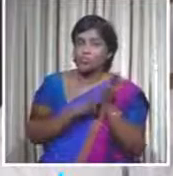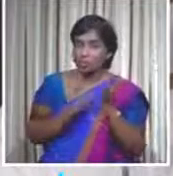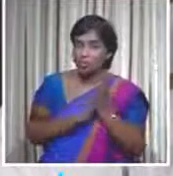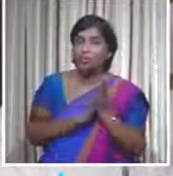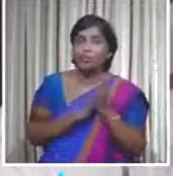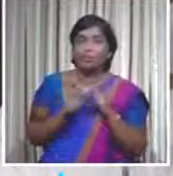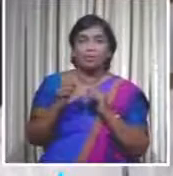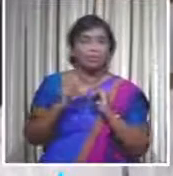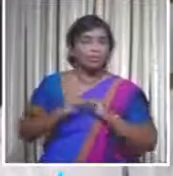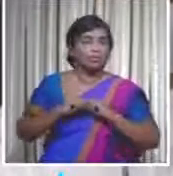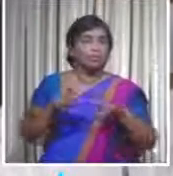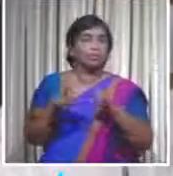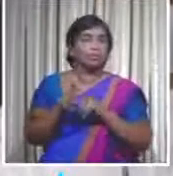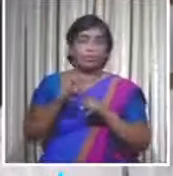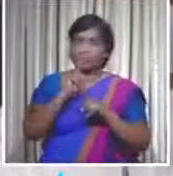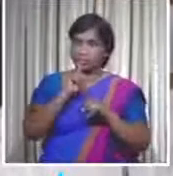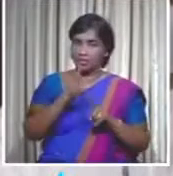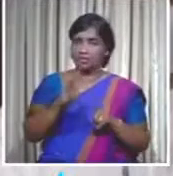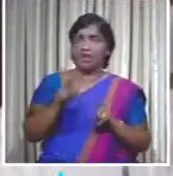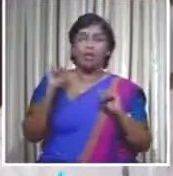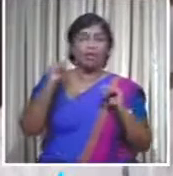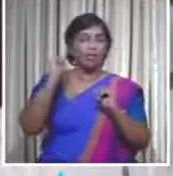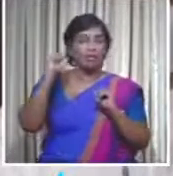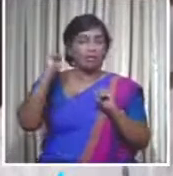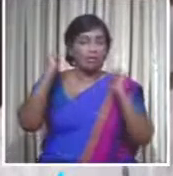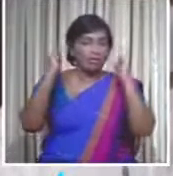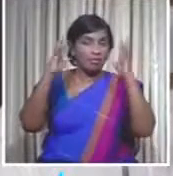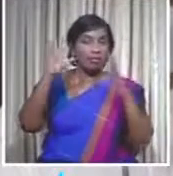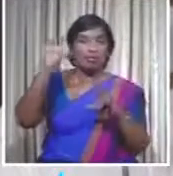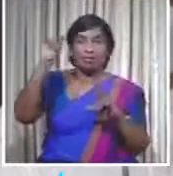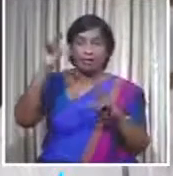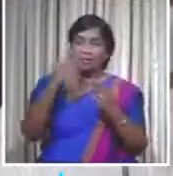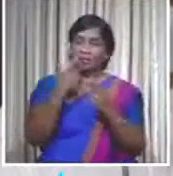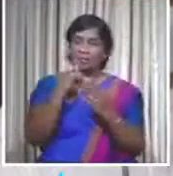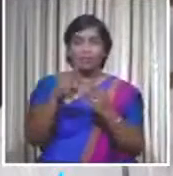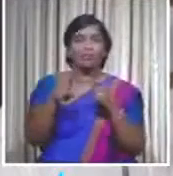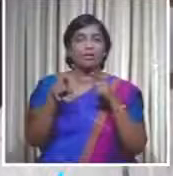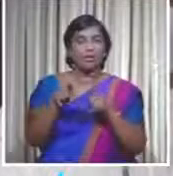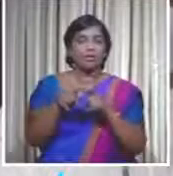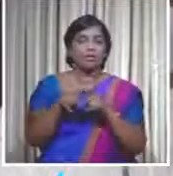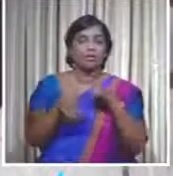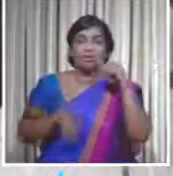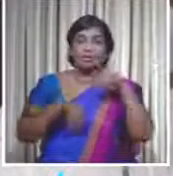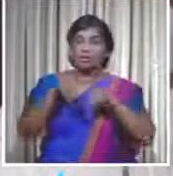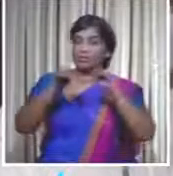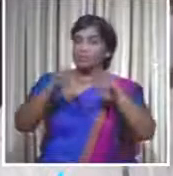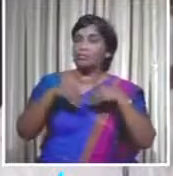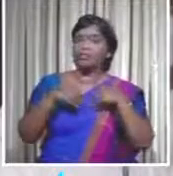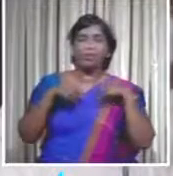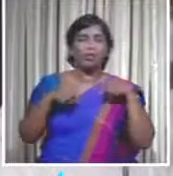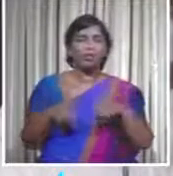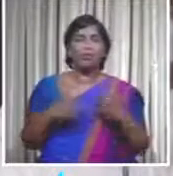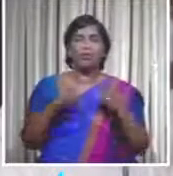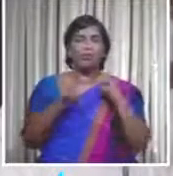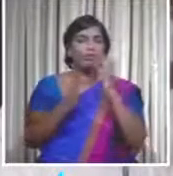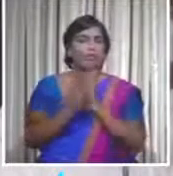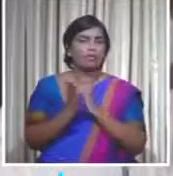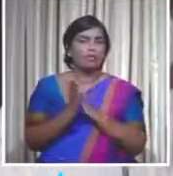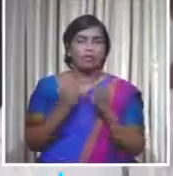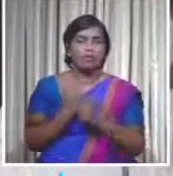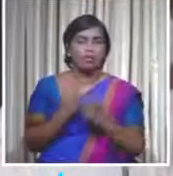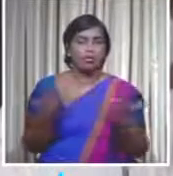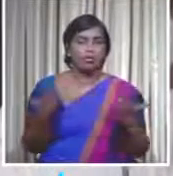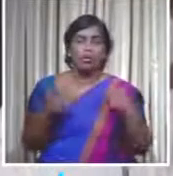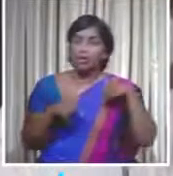කිරීමට කටයුතු යොදනු ලැබෙයි කියලා එතුමා සෞභාග්‍ය දැක්ම කියලා තියෙනවා. දැන් මේකට තමයි එතුමා ජනවර්ම ගත්තේ. දැන් කොහොමද ව්‍යවස්ථාව හදන්න යන්නේ?